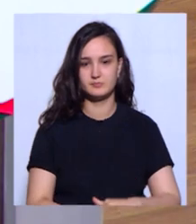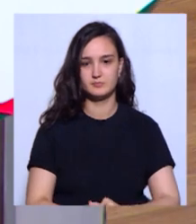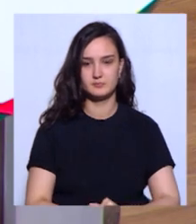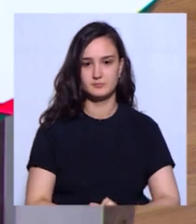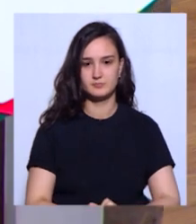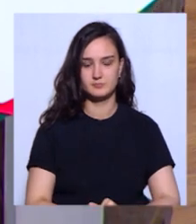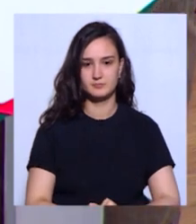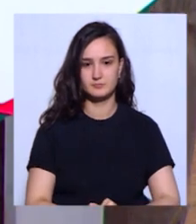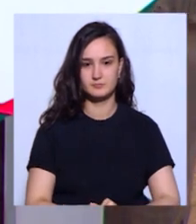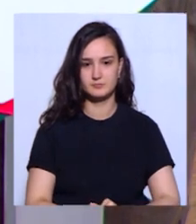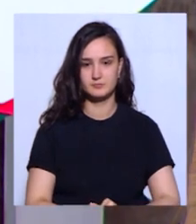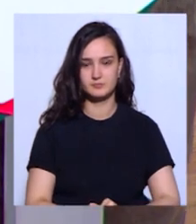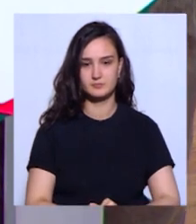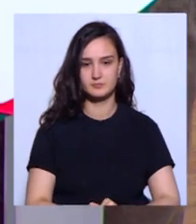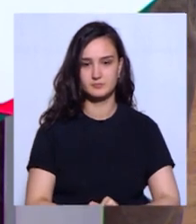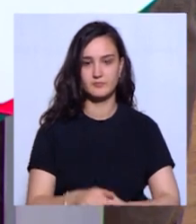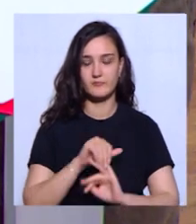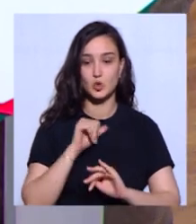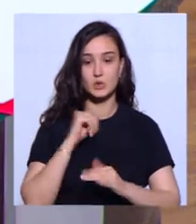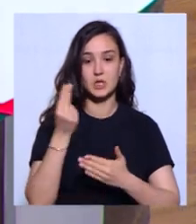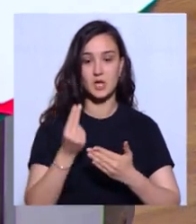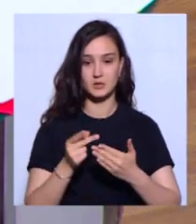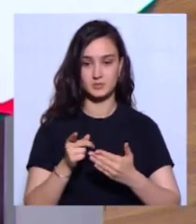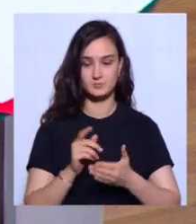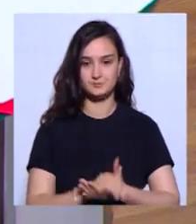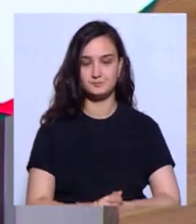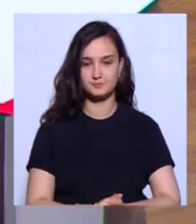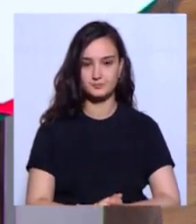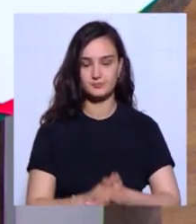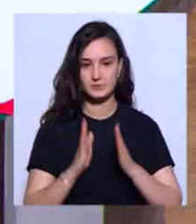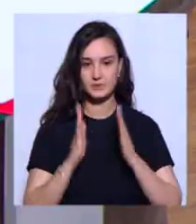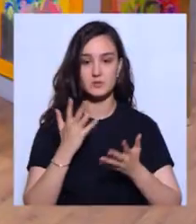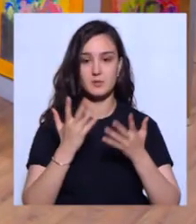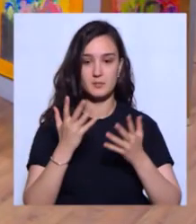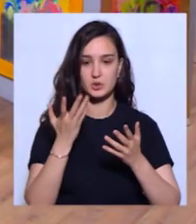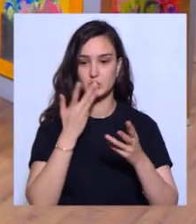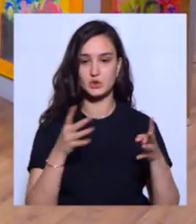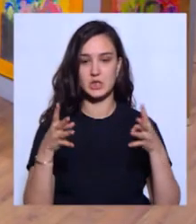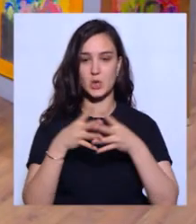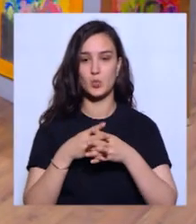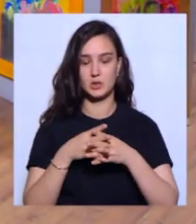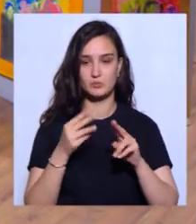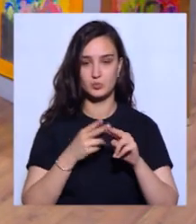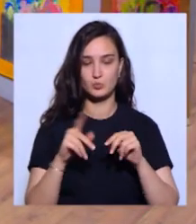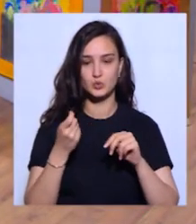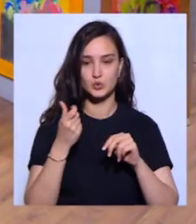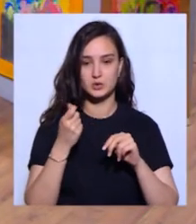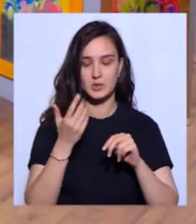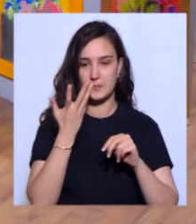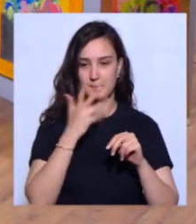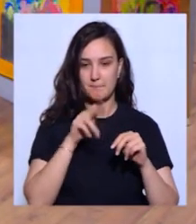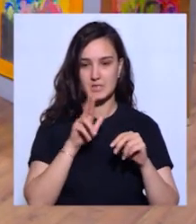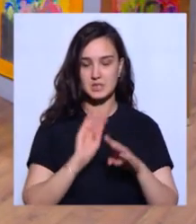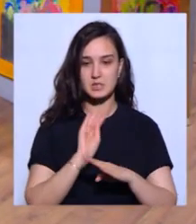და თვითონ ნახატი იქნება ალბათ შერეული ტექნიკა, იმიტომ რომ მე ცოტა პასტელს დავაკეთებ,